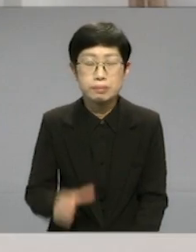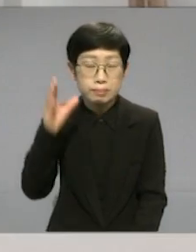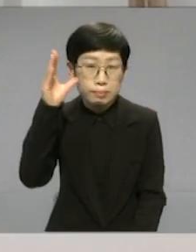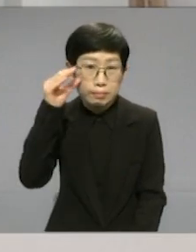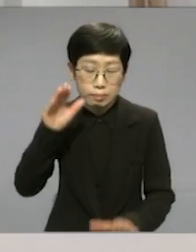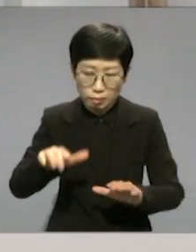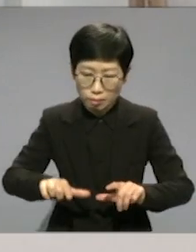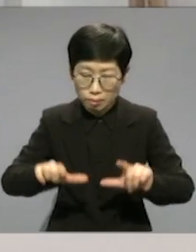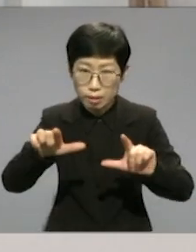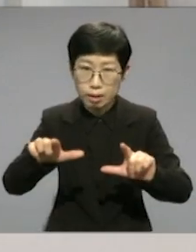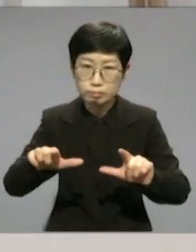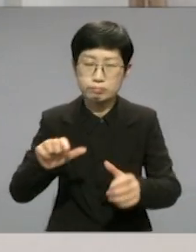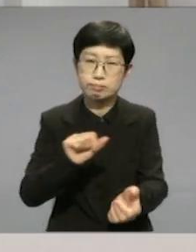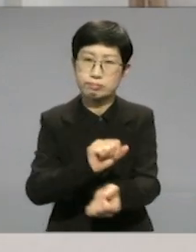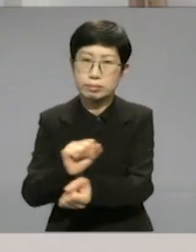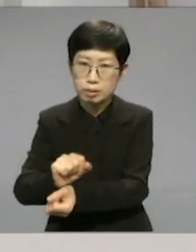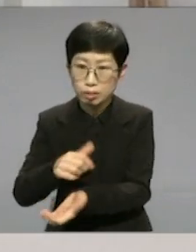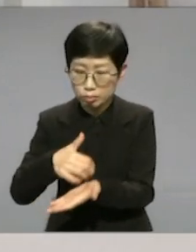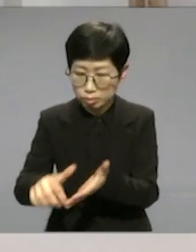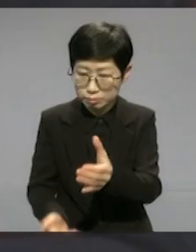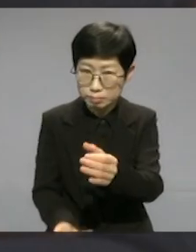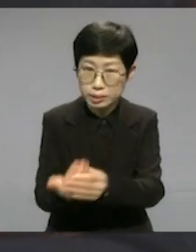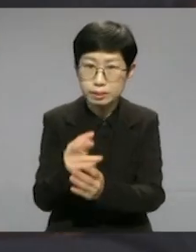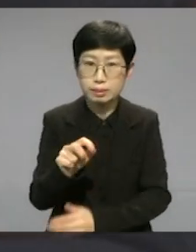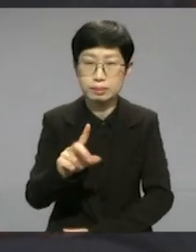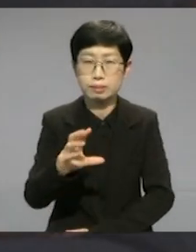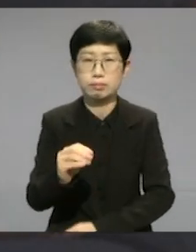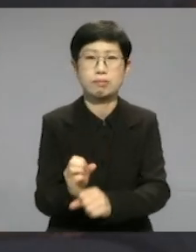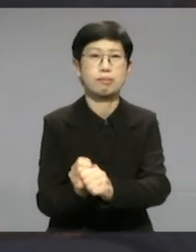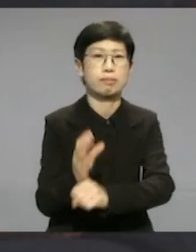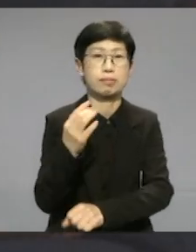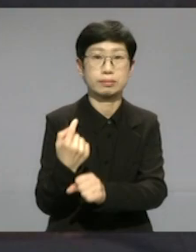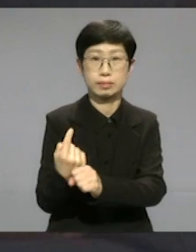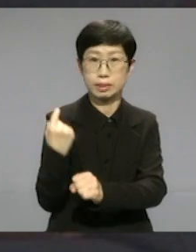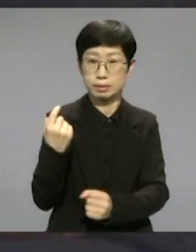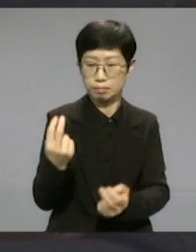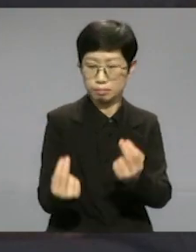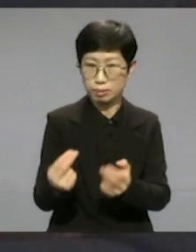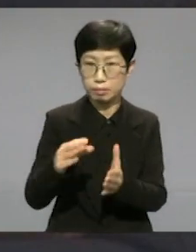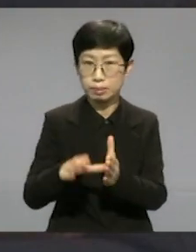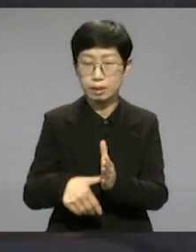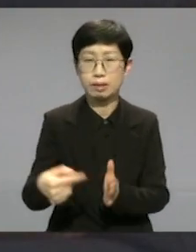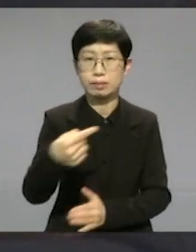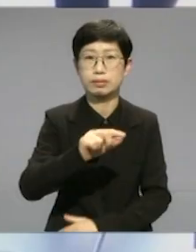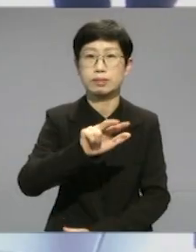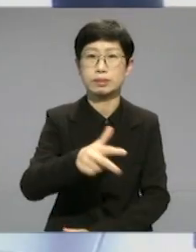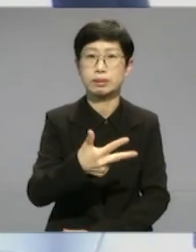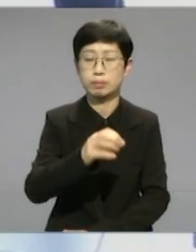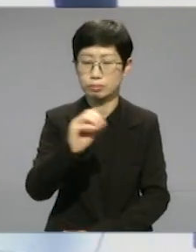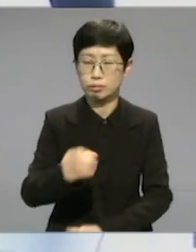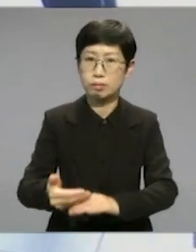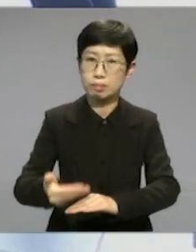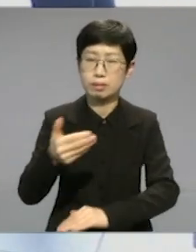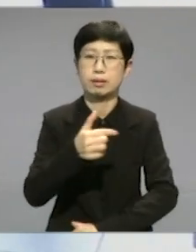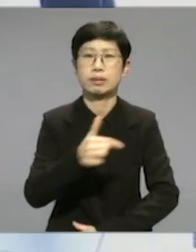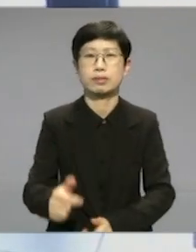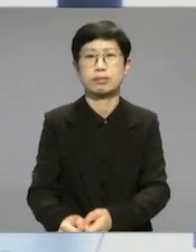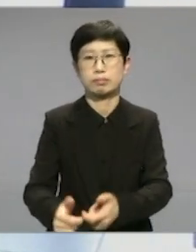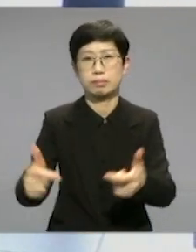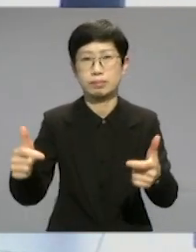아르헨티나도 올해 댕기열 감염 사례가 21만 건 넘으면서 지난해 같은 기간보다 1700% 이상